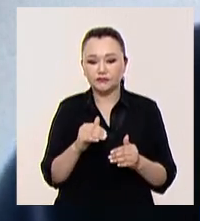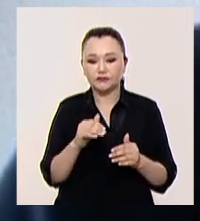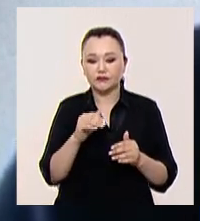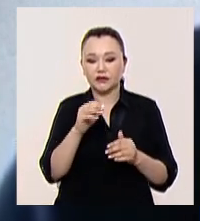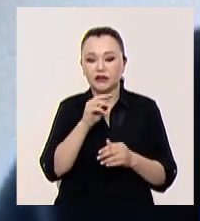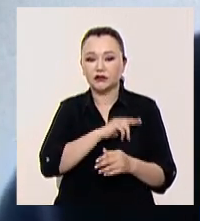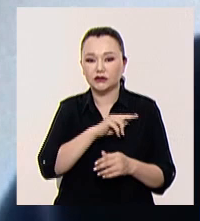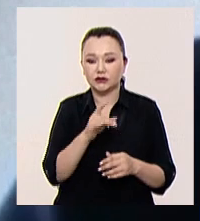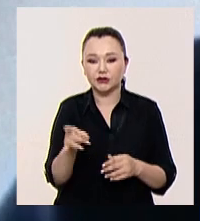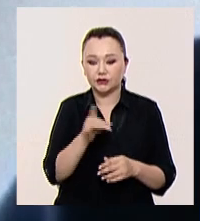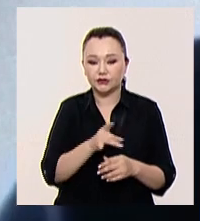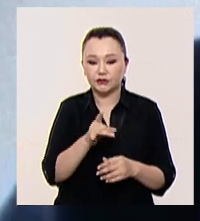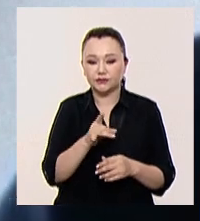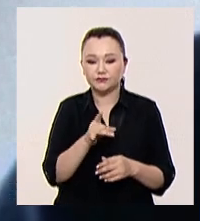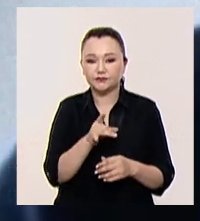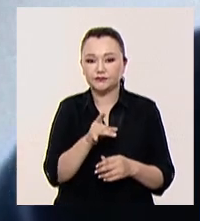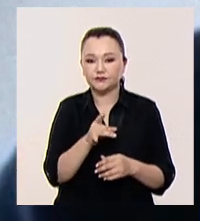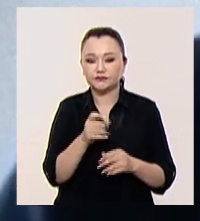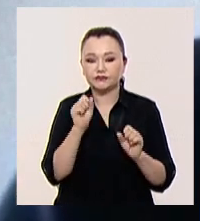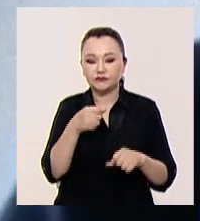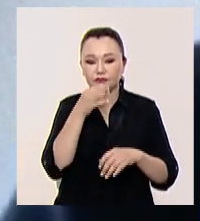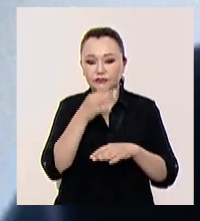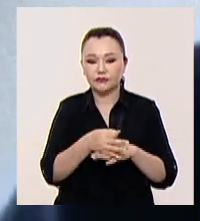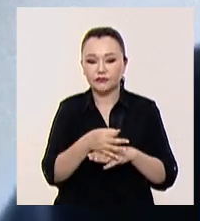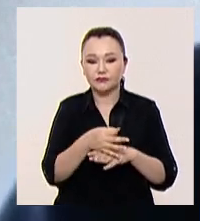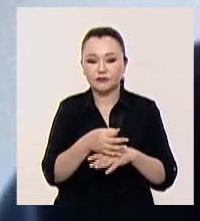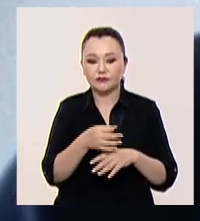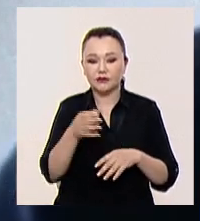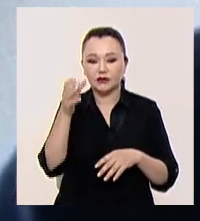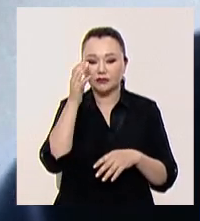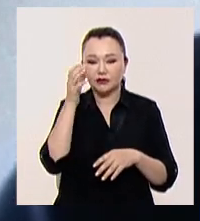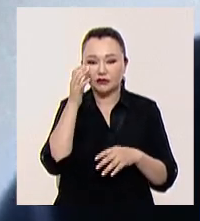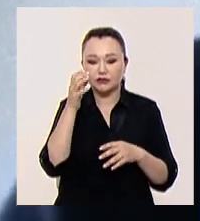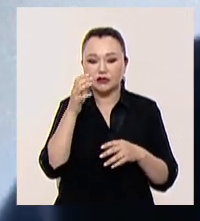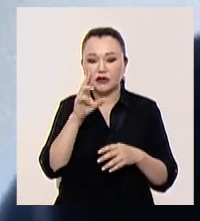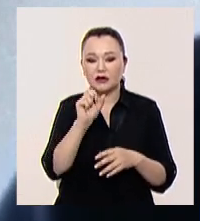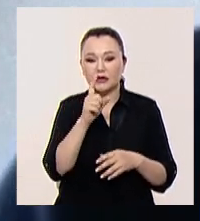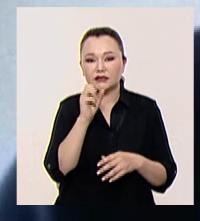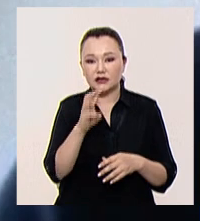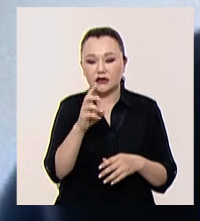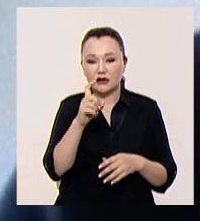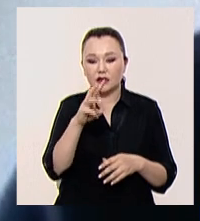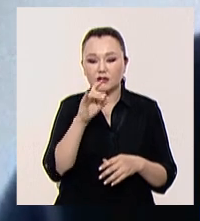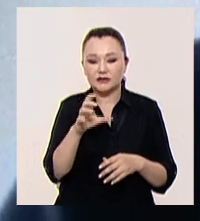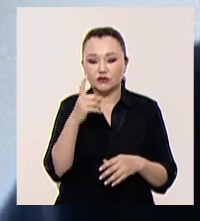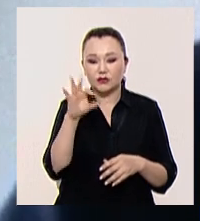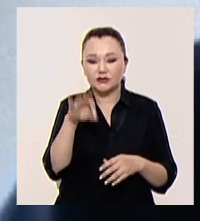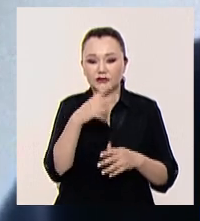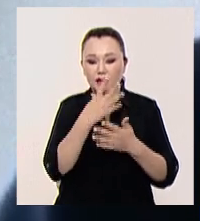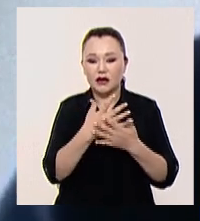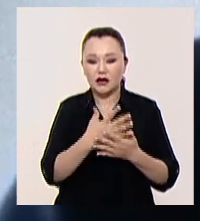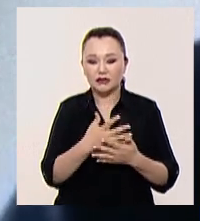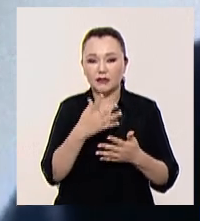региона. Хотя, можно сказать, градообразующее предприятие «Казахмыс», она выше 100% показывает,